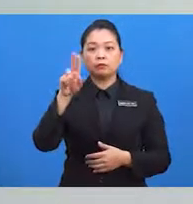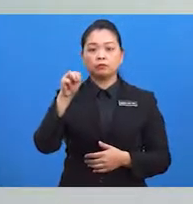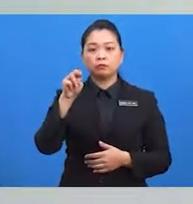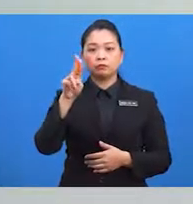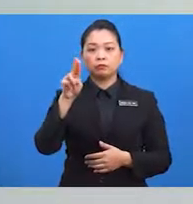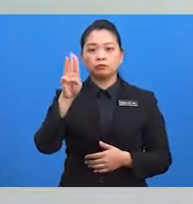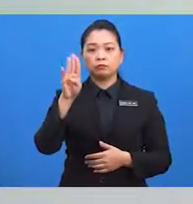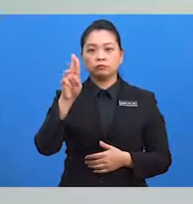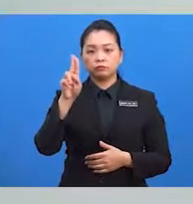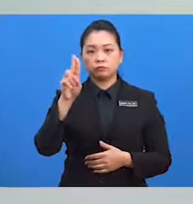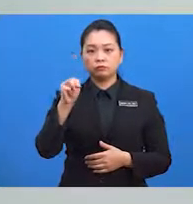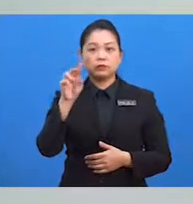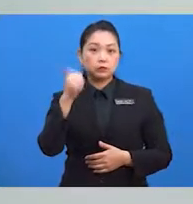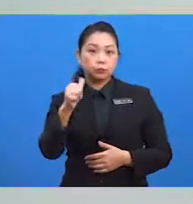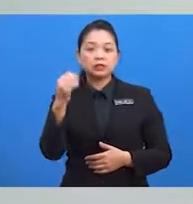cm